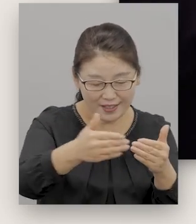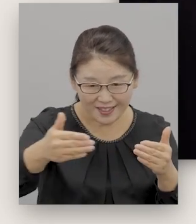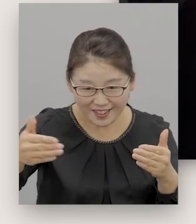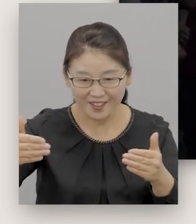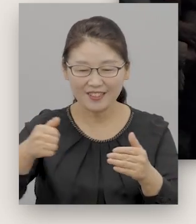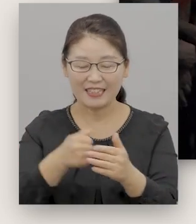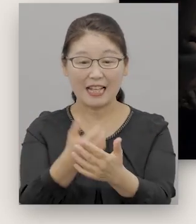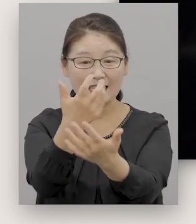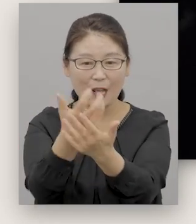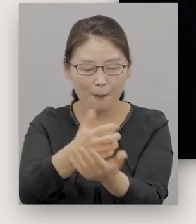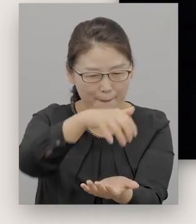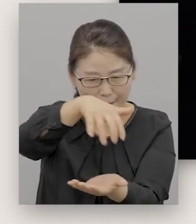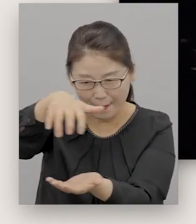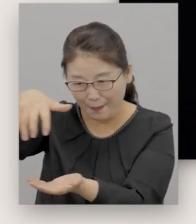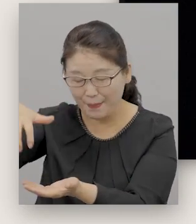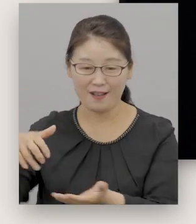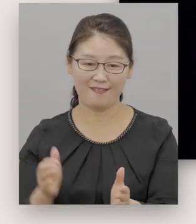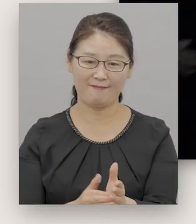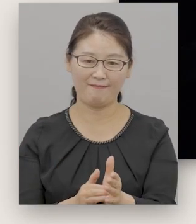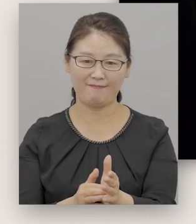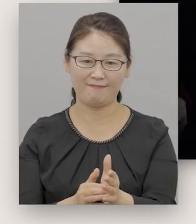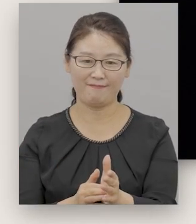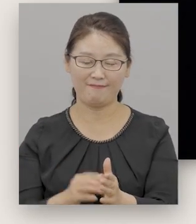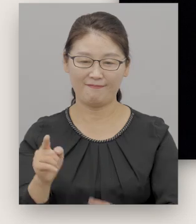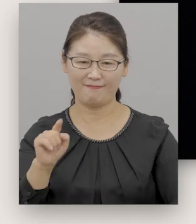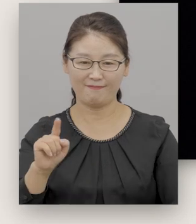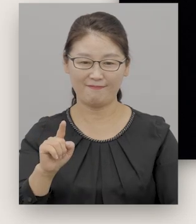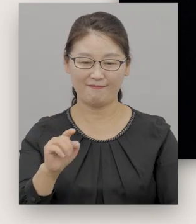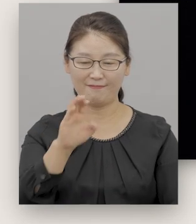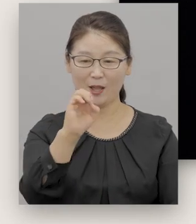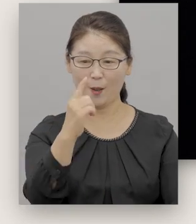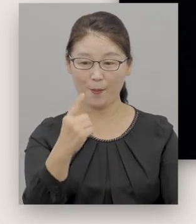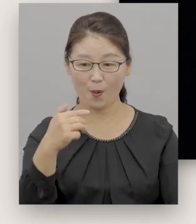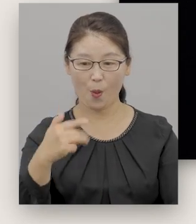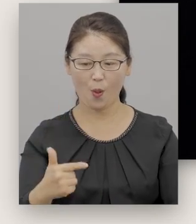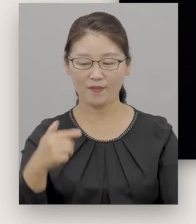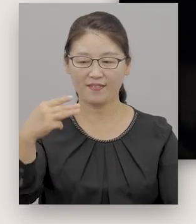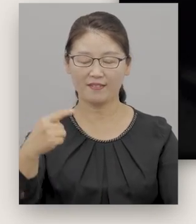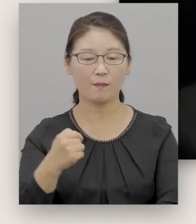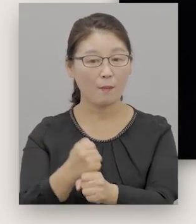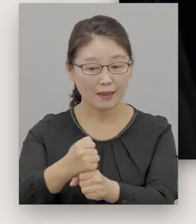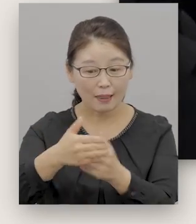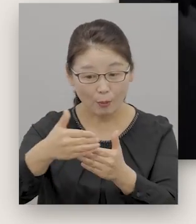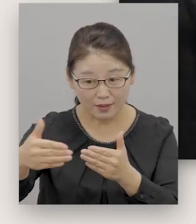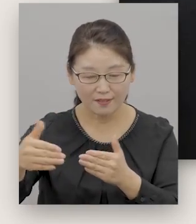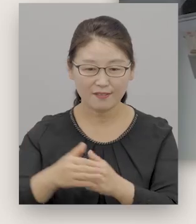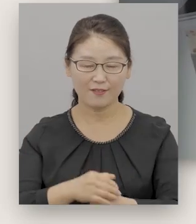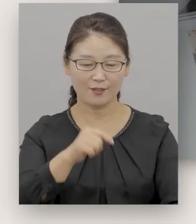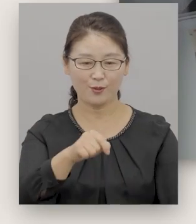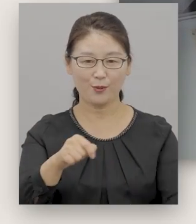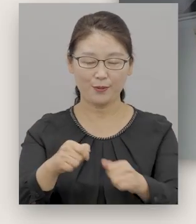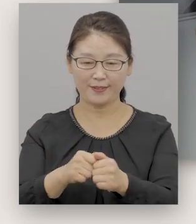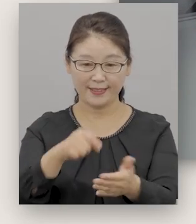아까 보여드렸던 이제 폰트를 만드는 과정이라든지 또 이렇게 체스판에 어떻게 전략을 둬서 뭐